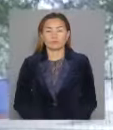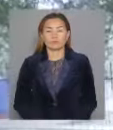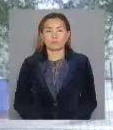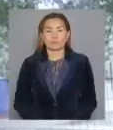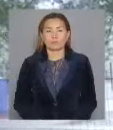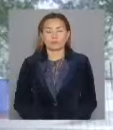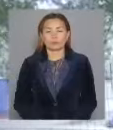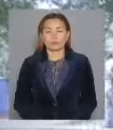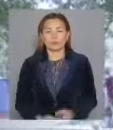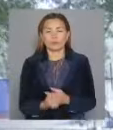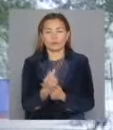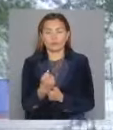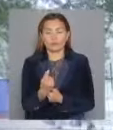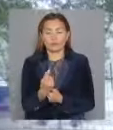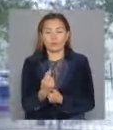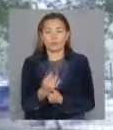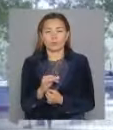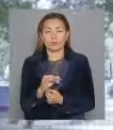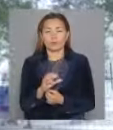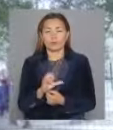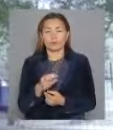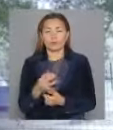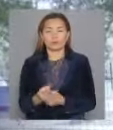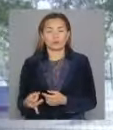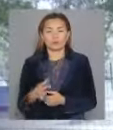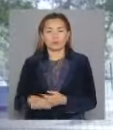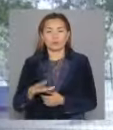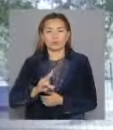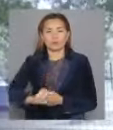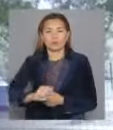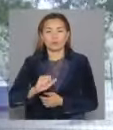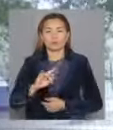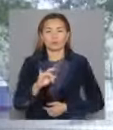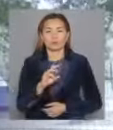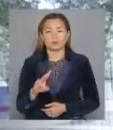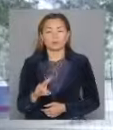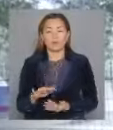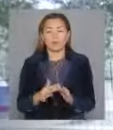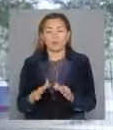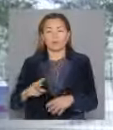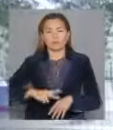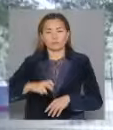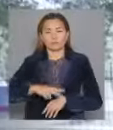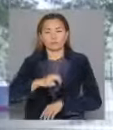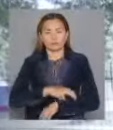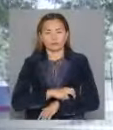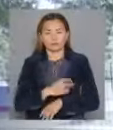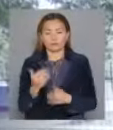Кеше 11 күні Исатай ауданының нарын Айбас құмынан шыққан шағын